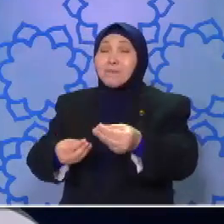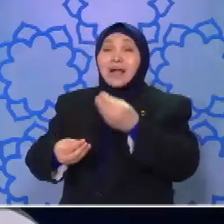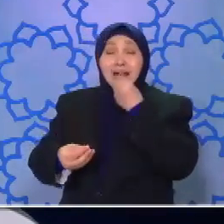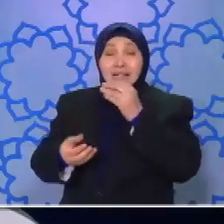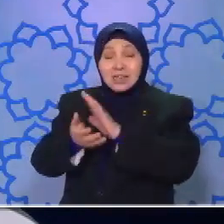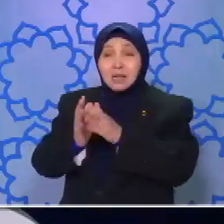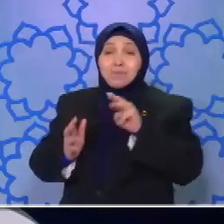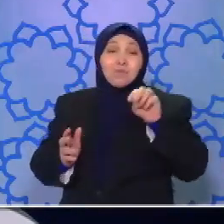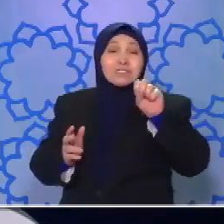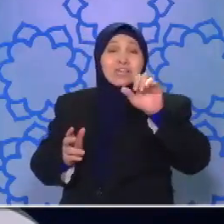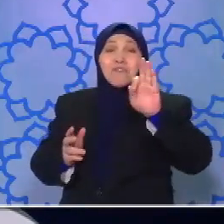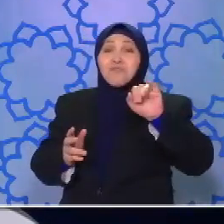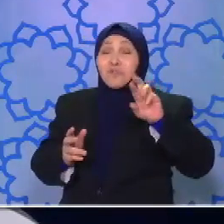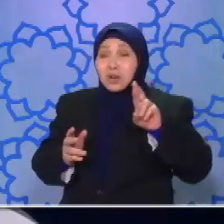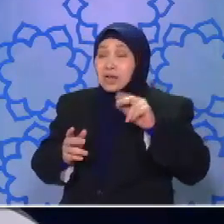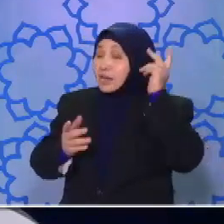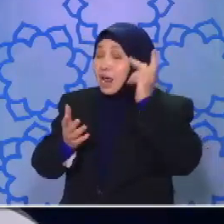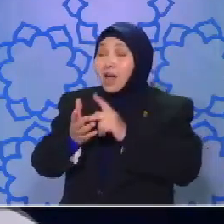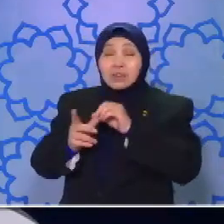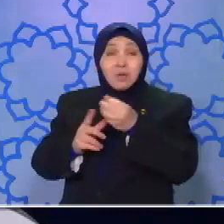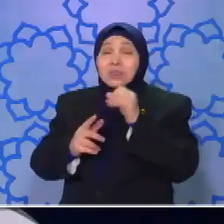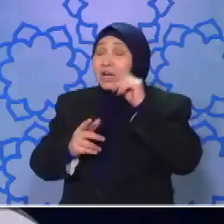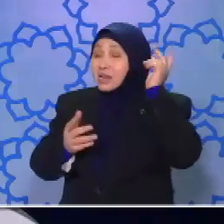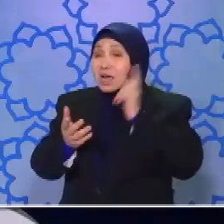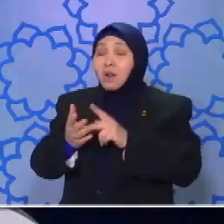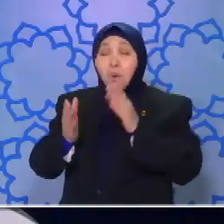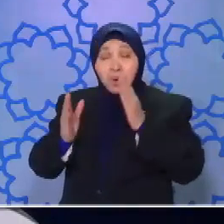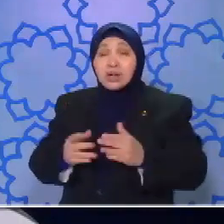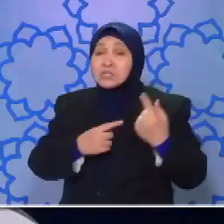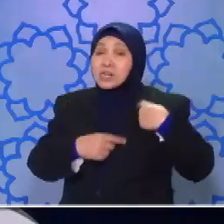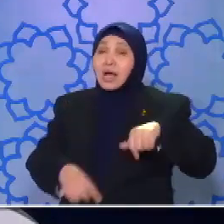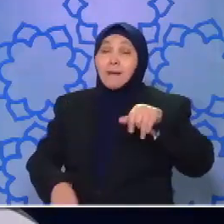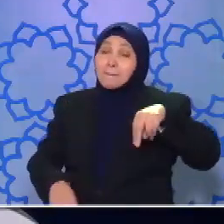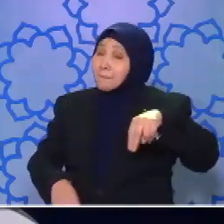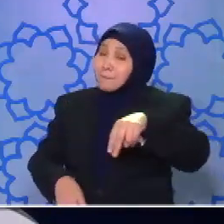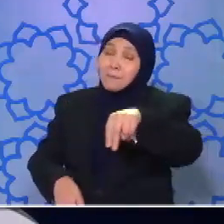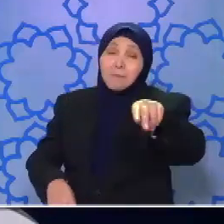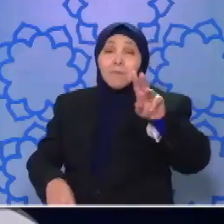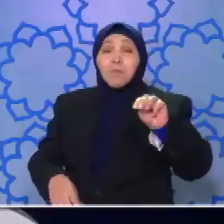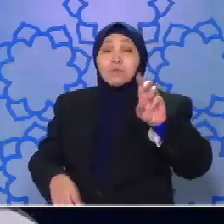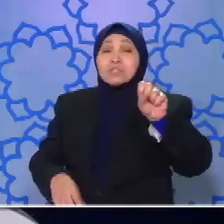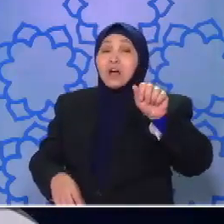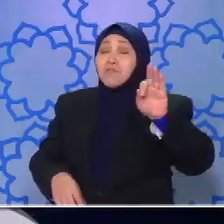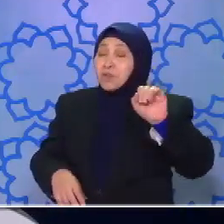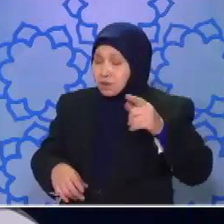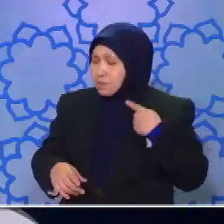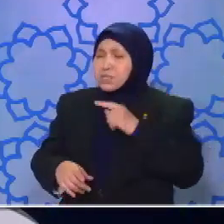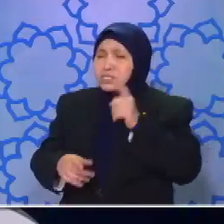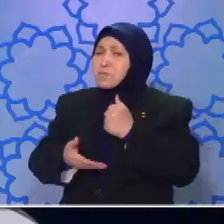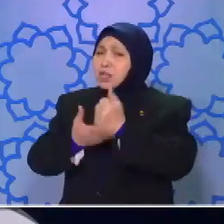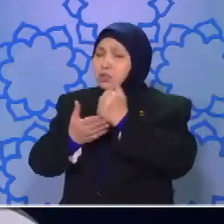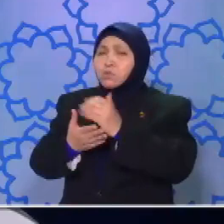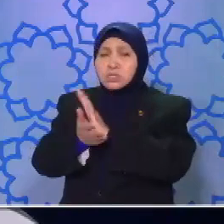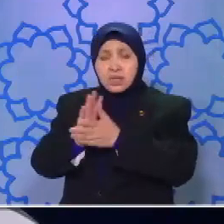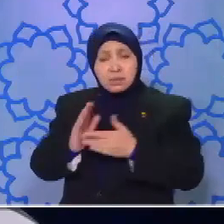lah sepatutnya. Walaupun orang kenal ke tak kenal, kita kalau jumpa orang yang bermusafir perlukan bantuan, kita kena bantu. Maka bila mereka dah sampai ke